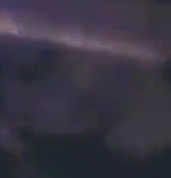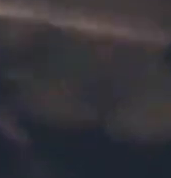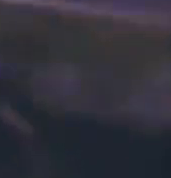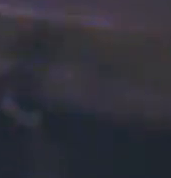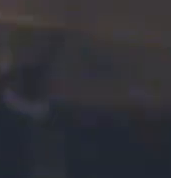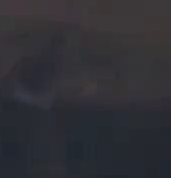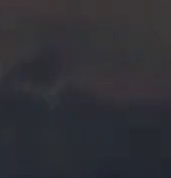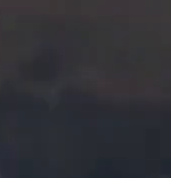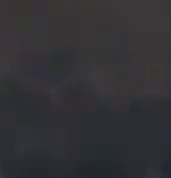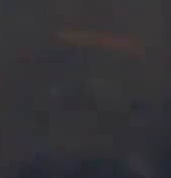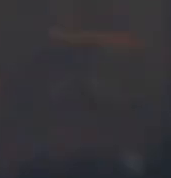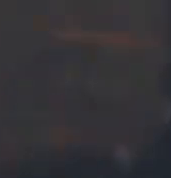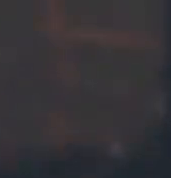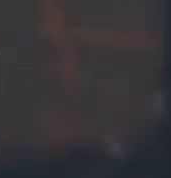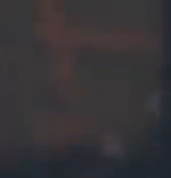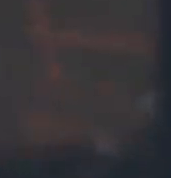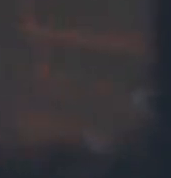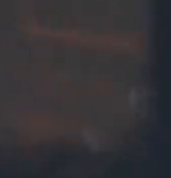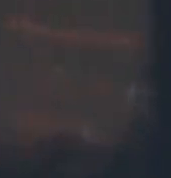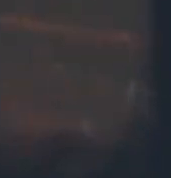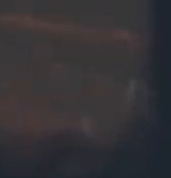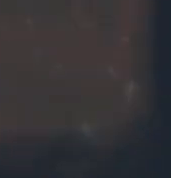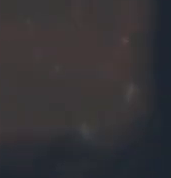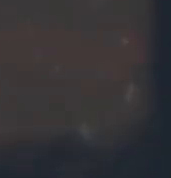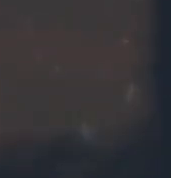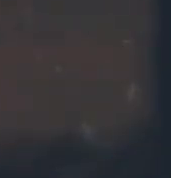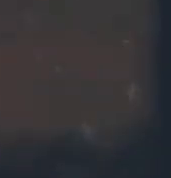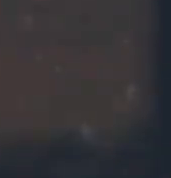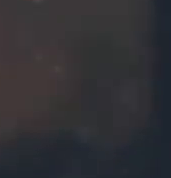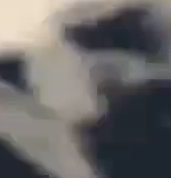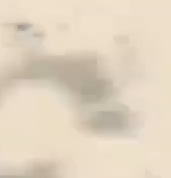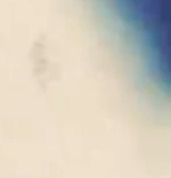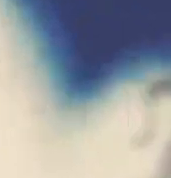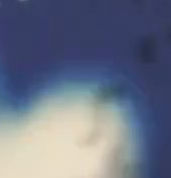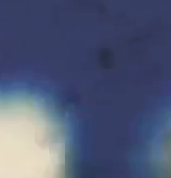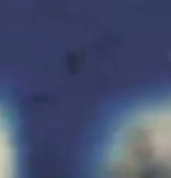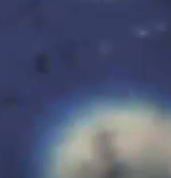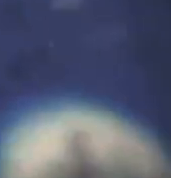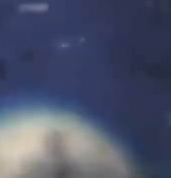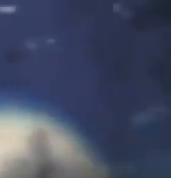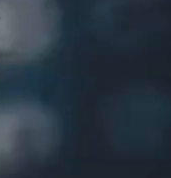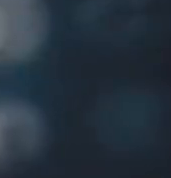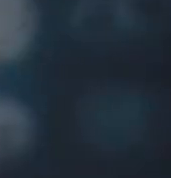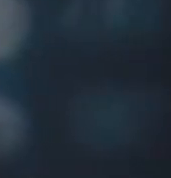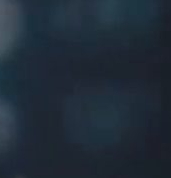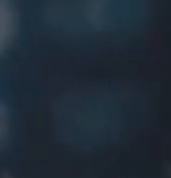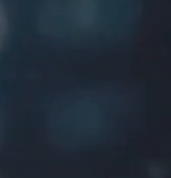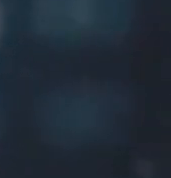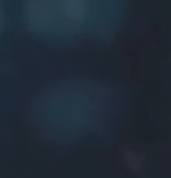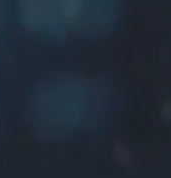ülkeyi ele geçireceklerini zannediyorum. Bu ülkede milletten daha güçlü olanı yok. Ve ben şu anda da